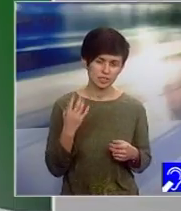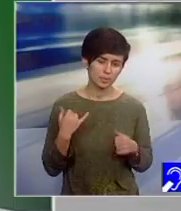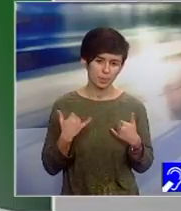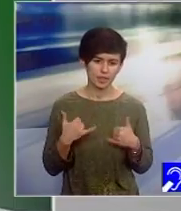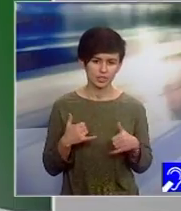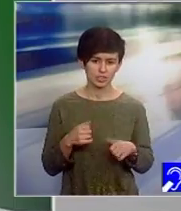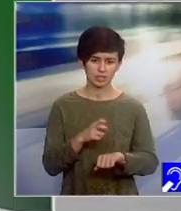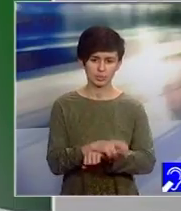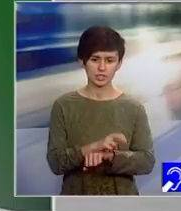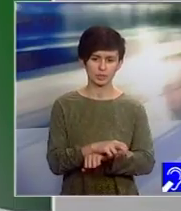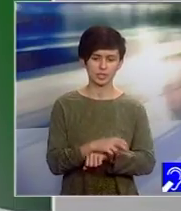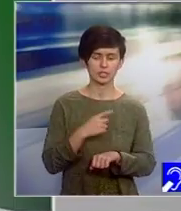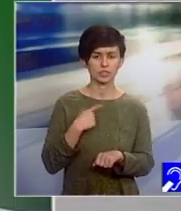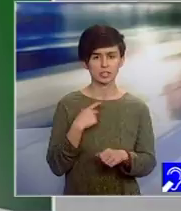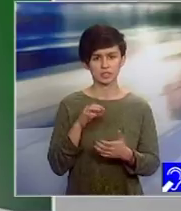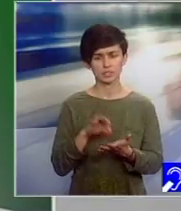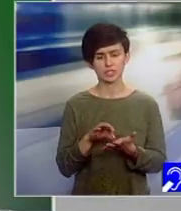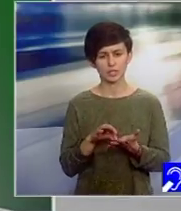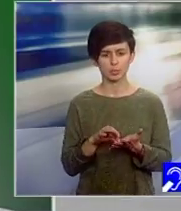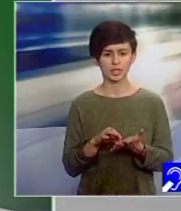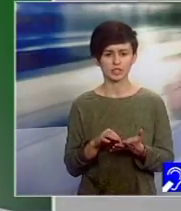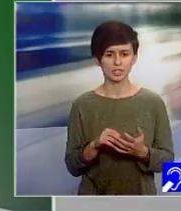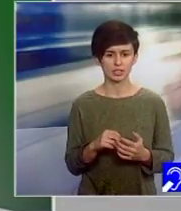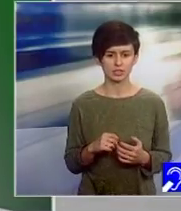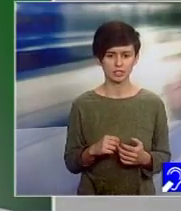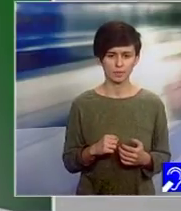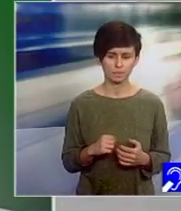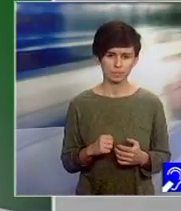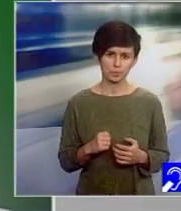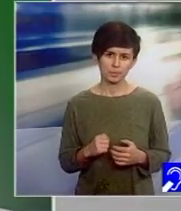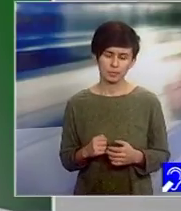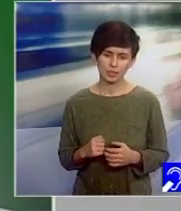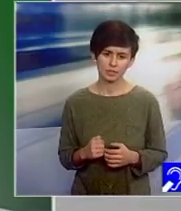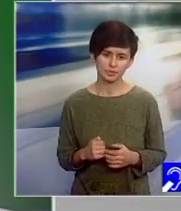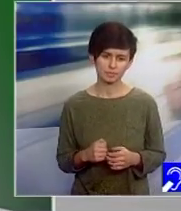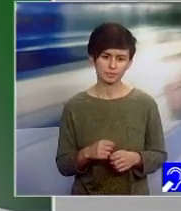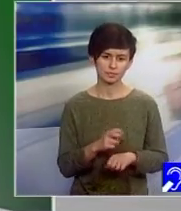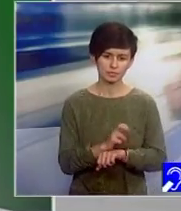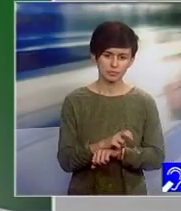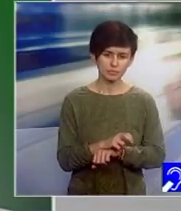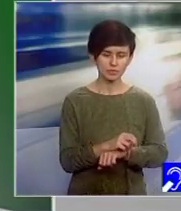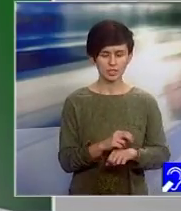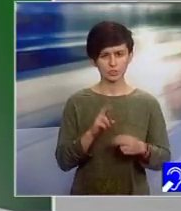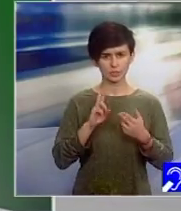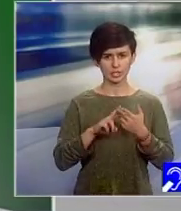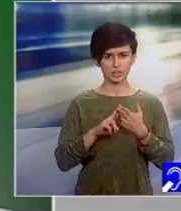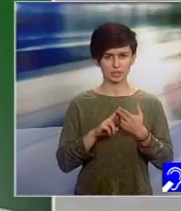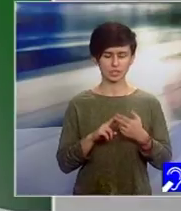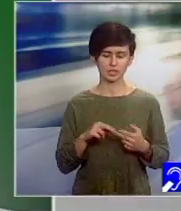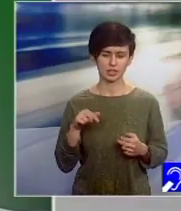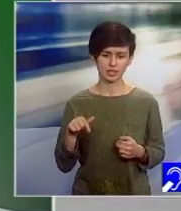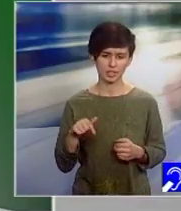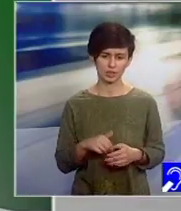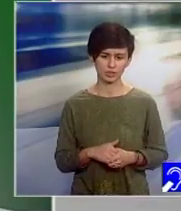să participați, să fiți prezenți, să simulați oarecum participarea la întâlnirile de acolo de la